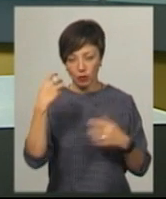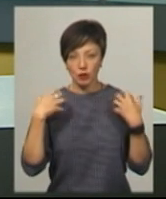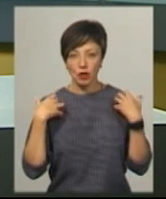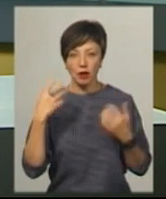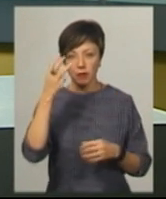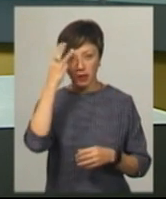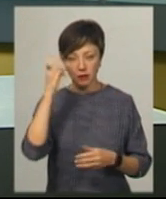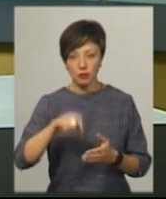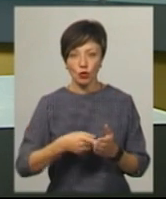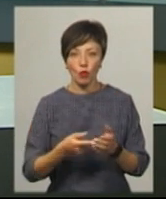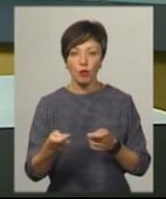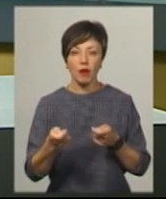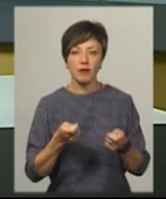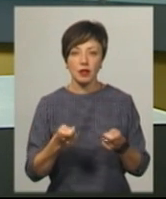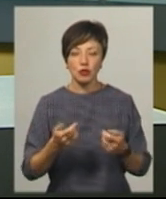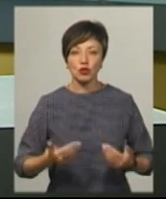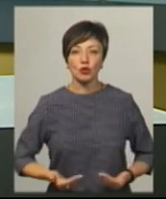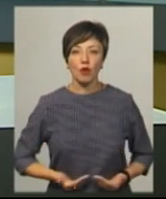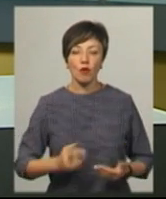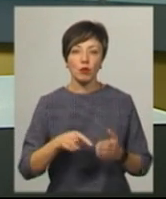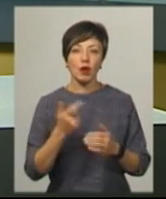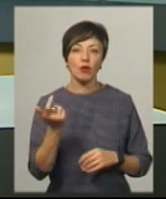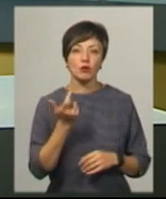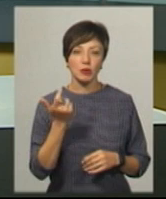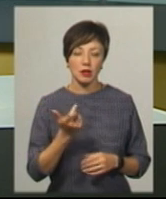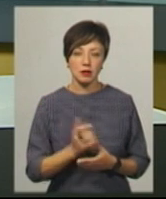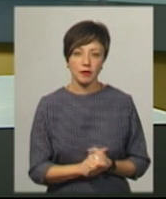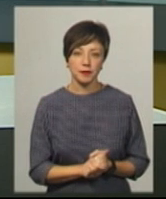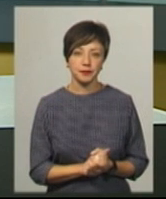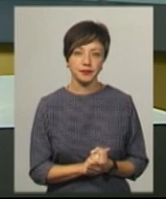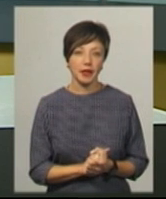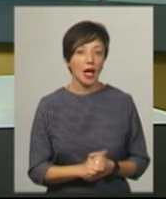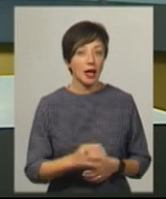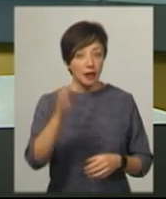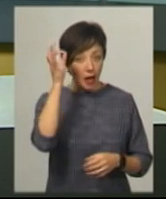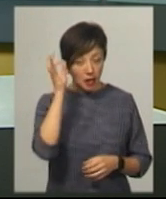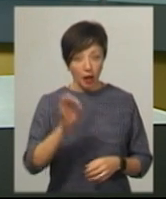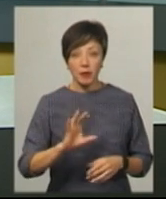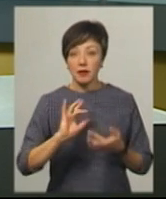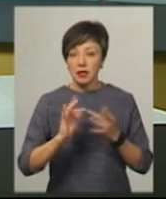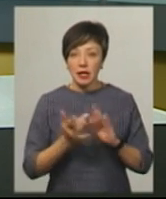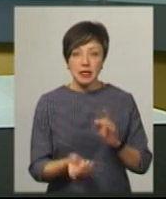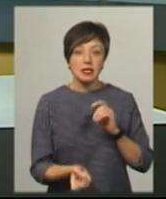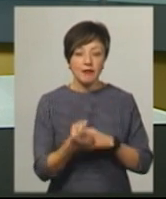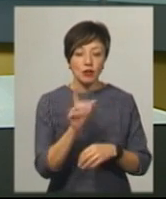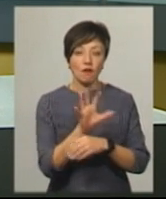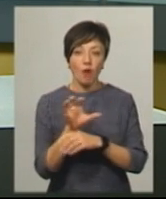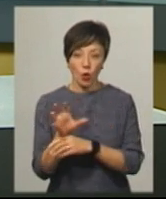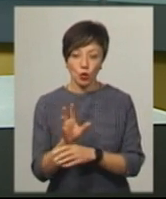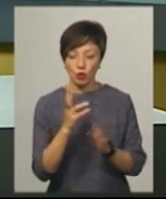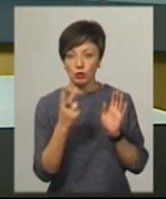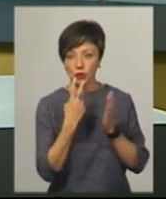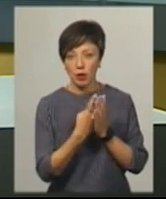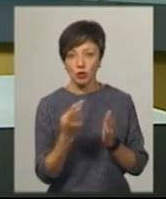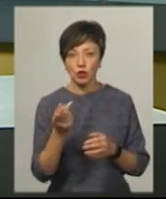начальник Хмельницького міського управління житлово-комунального господарства Василь Новачок. Нагадаю, у соцмережах з'явилось фото із зображенням